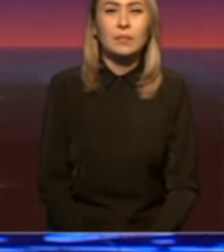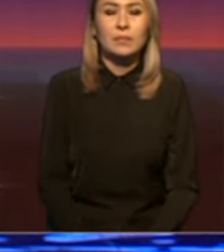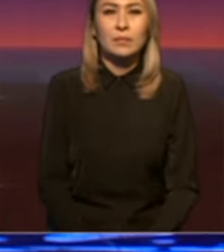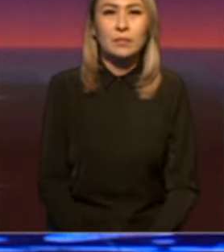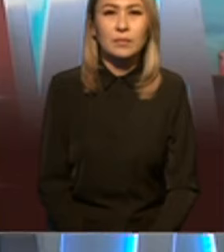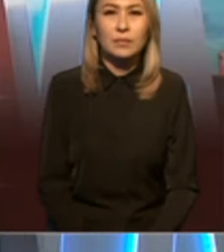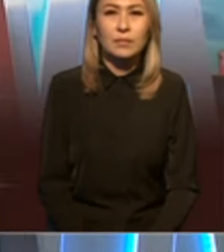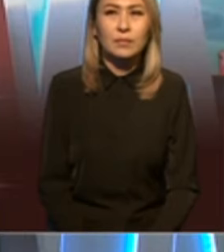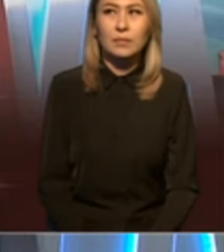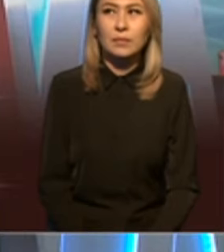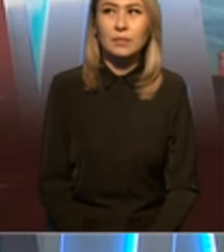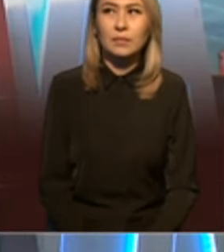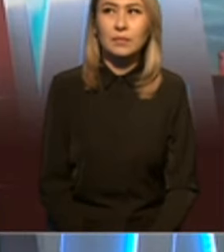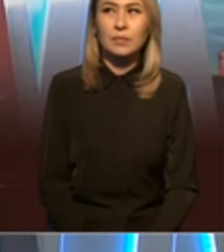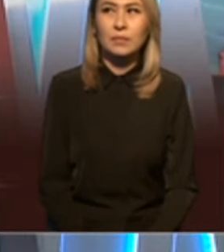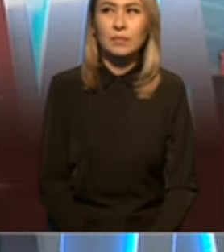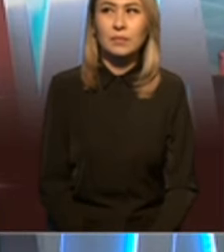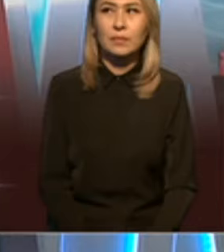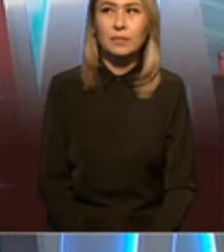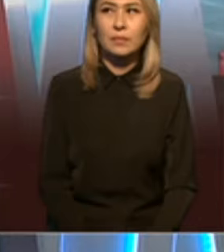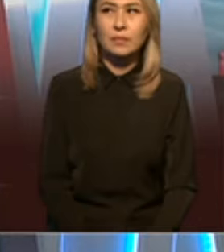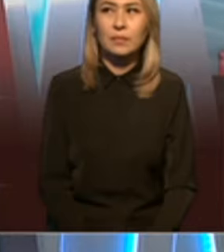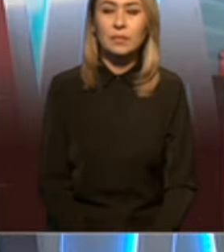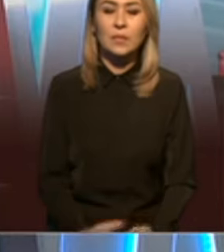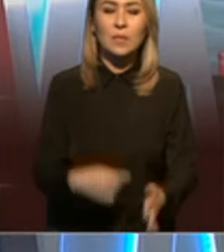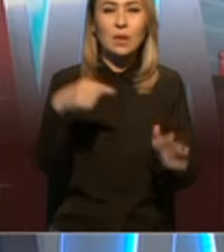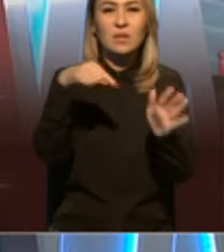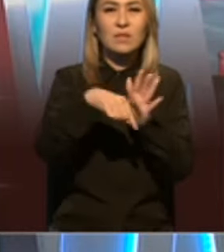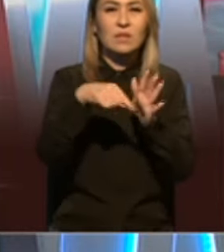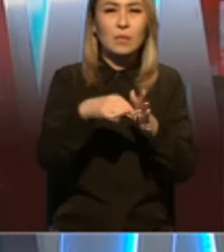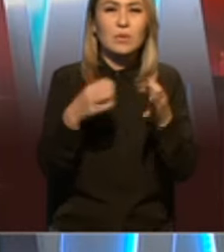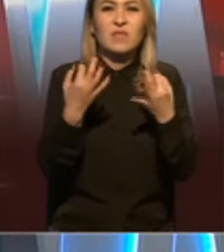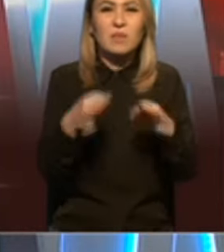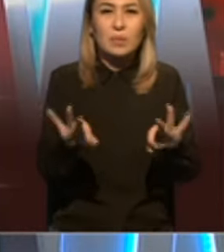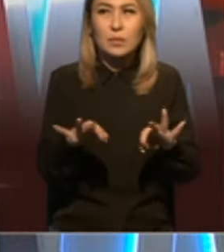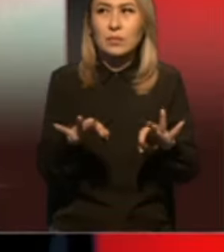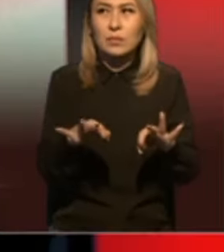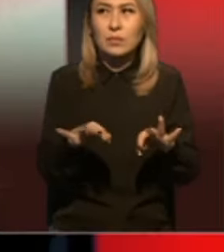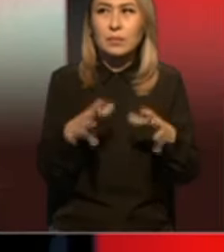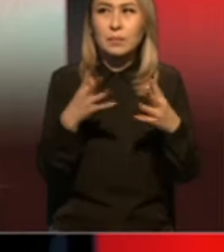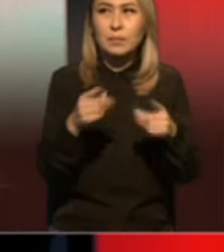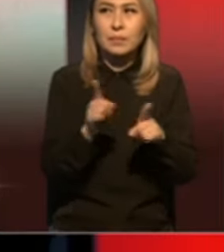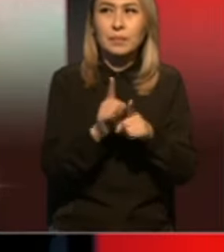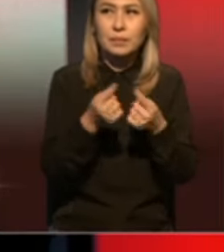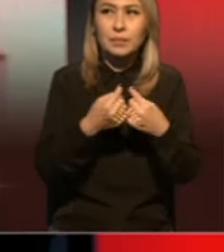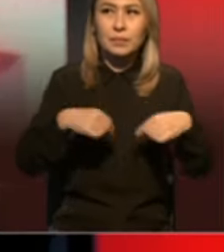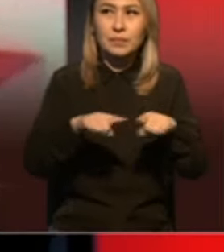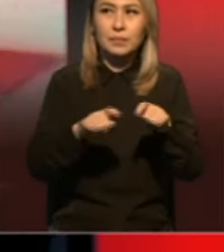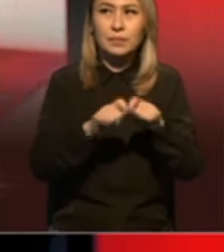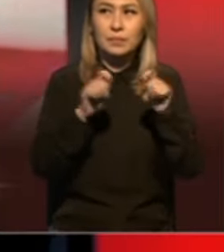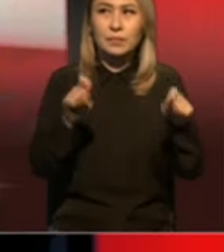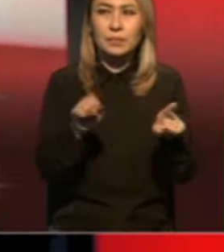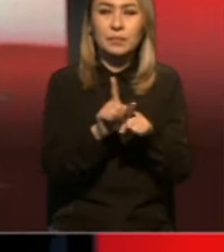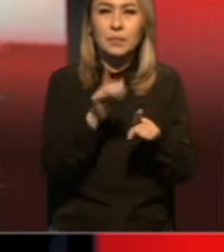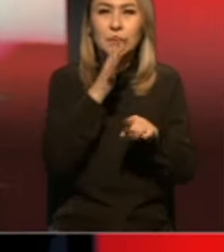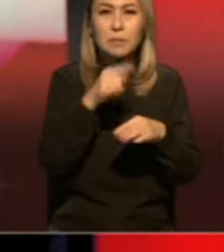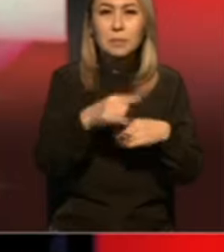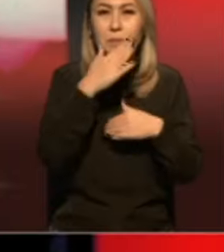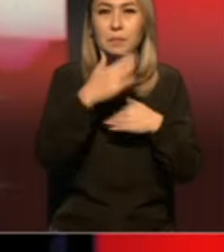Негізі іші бос деп айту меніңше, негізі бұл үйімнің құрылғаны шамалы уақыт қана